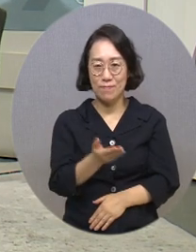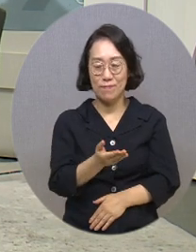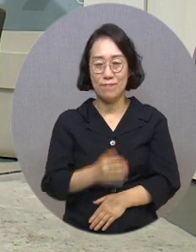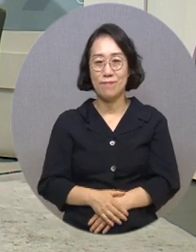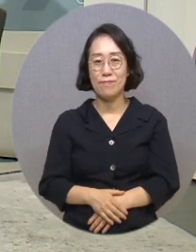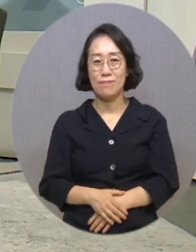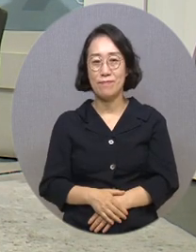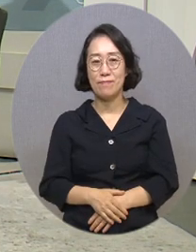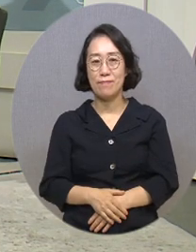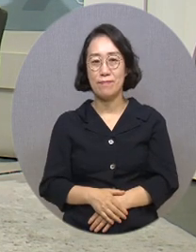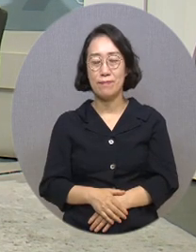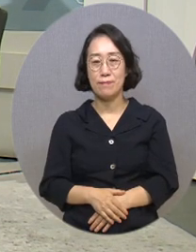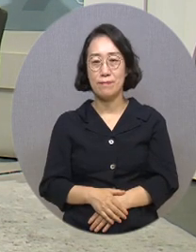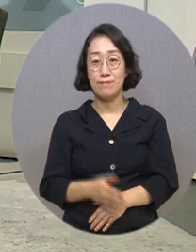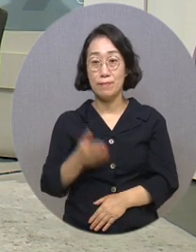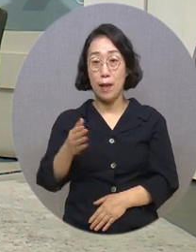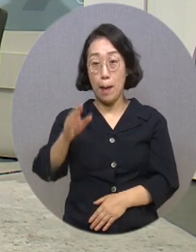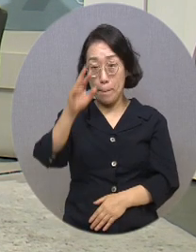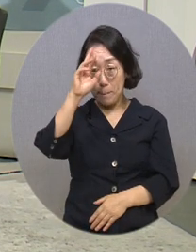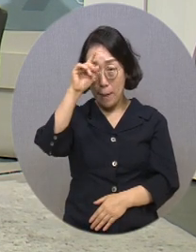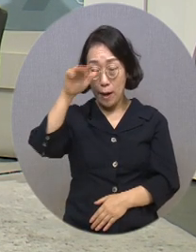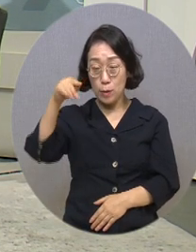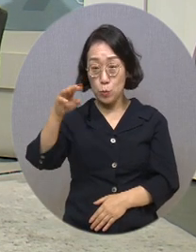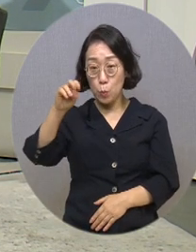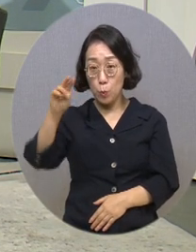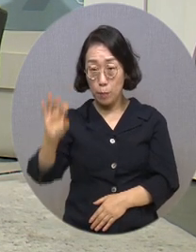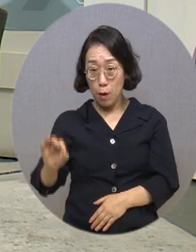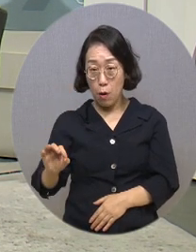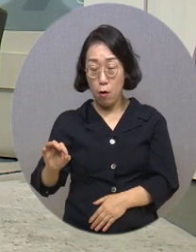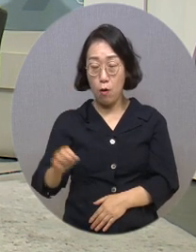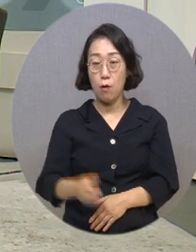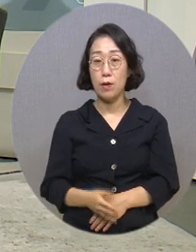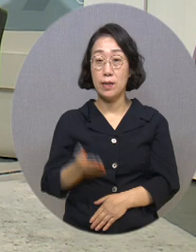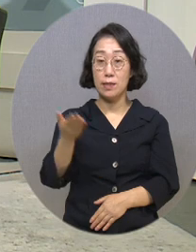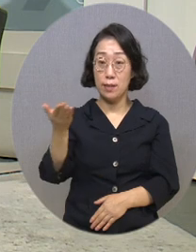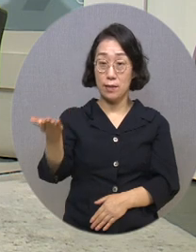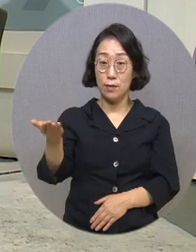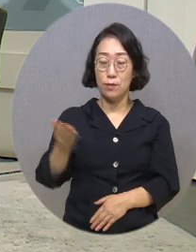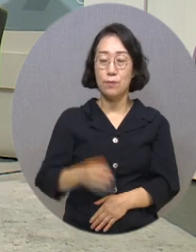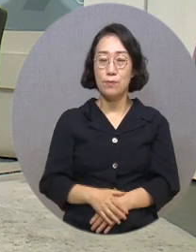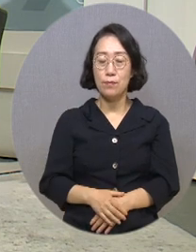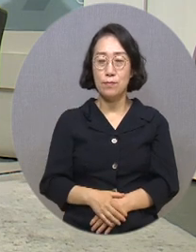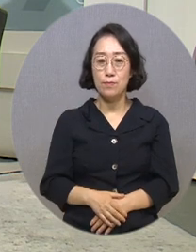이제 박종명 시민 기자께서는 이